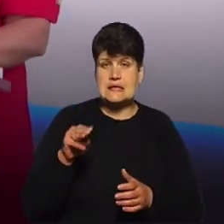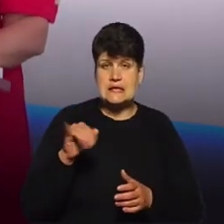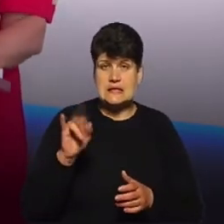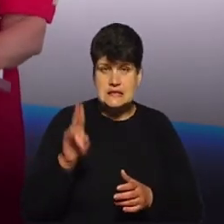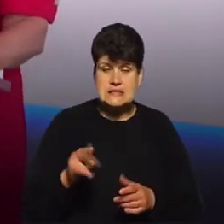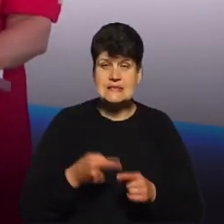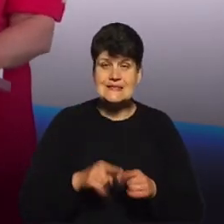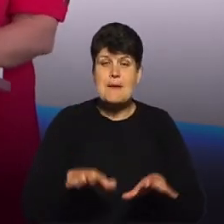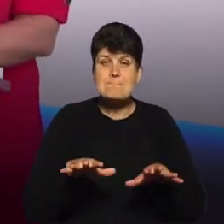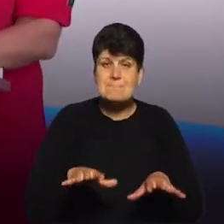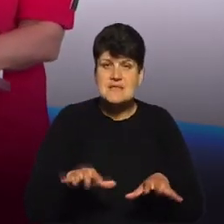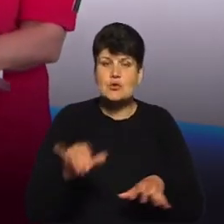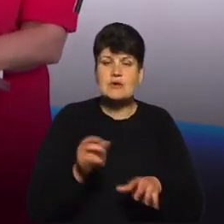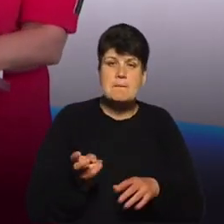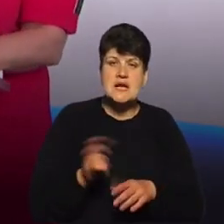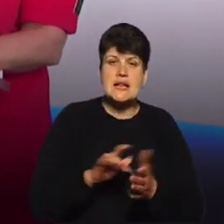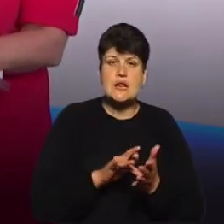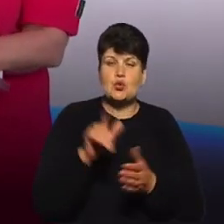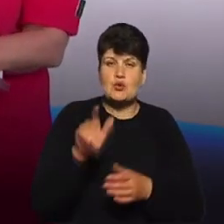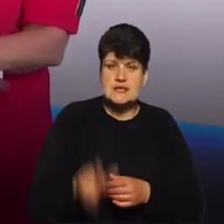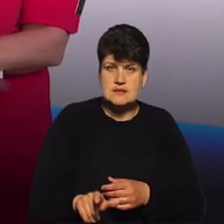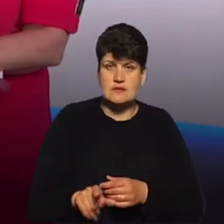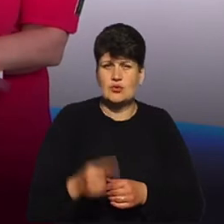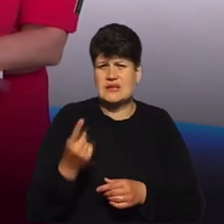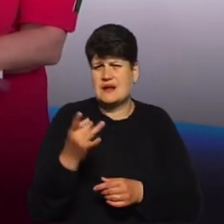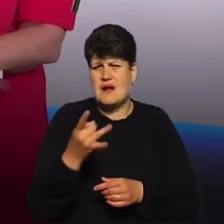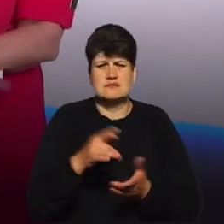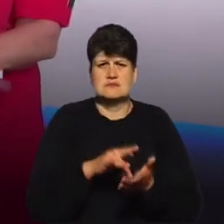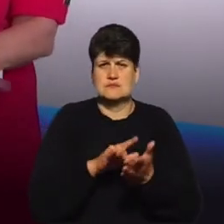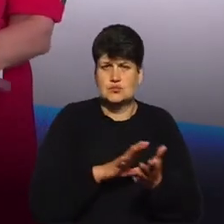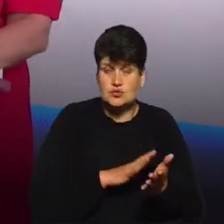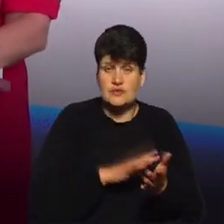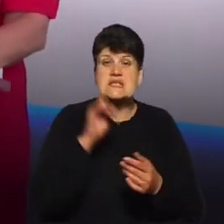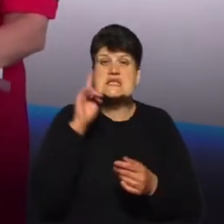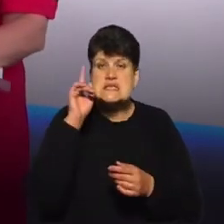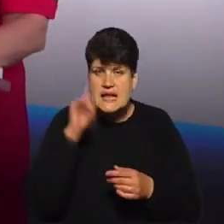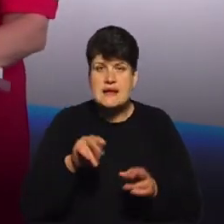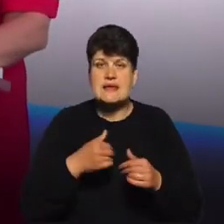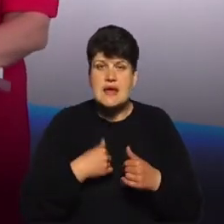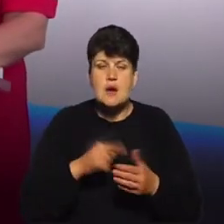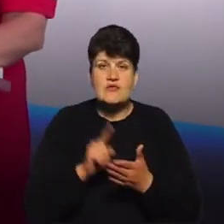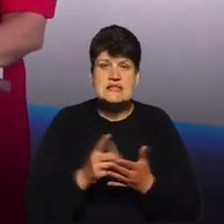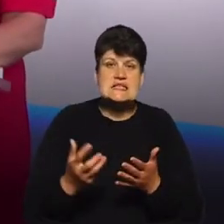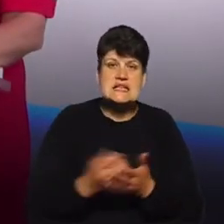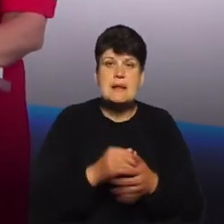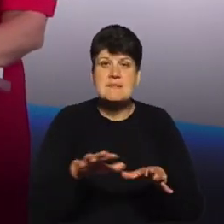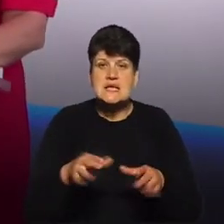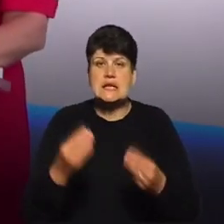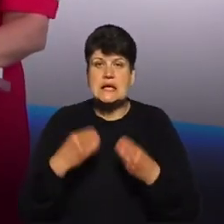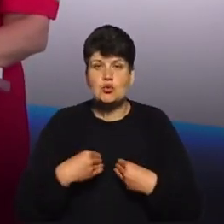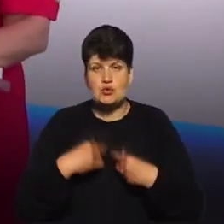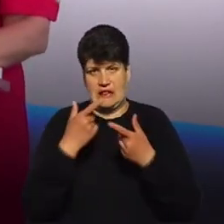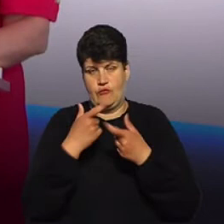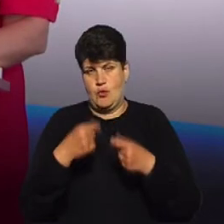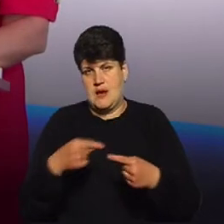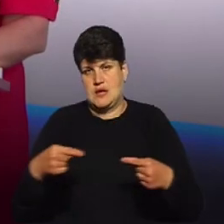хоча б раз десь подорожував, він знає, я повинен знайти місце, де мені дадуть інформацію. Туристичний інформаційний центр.